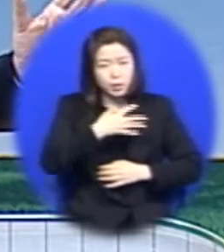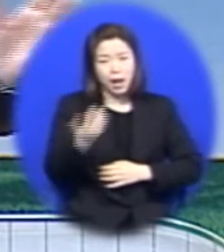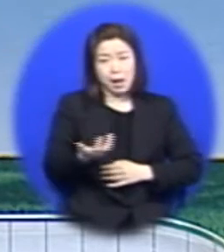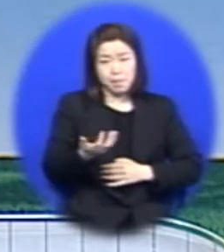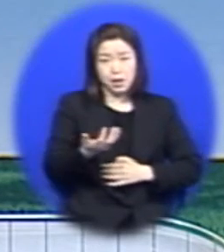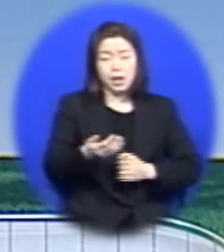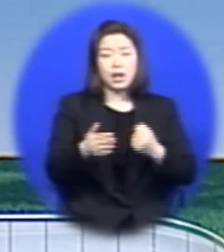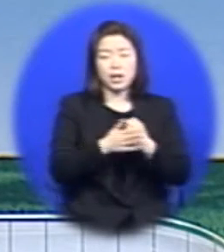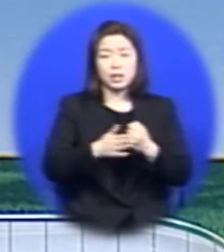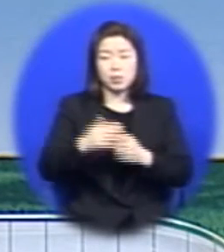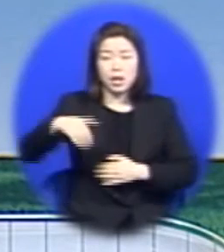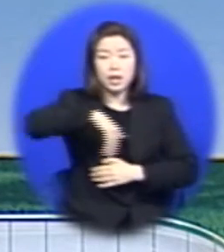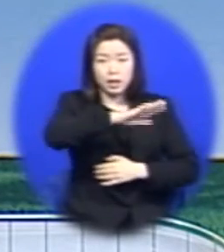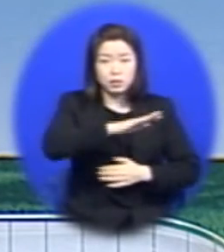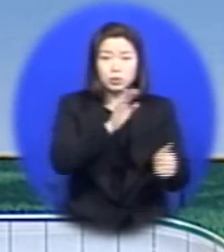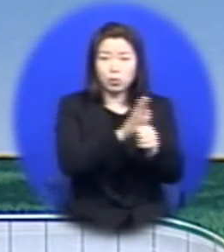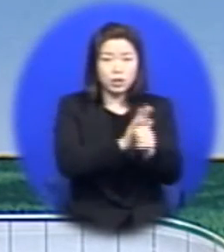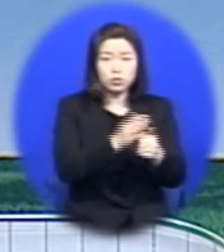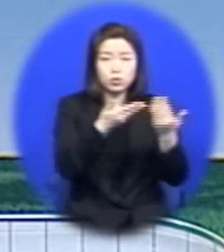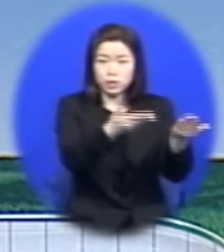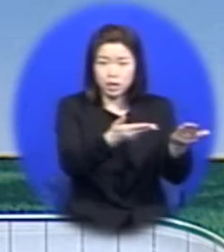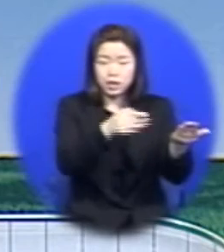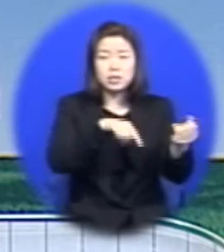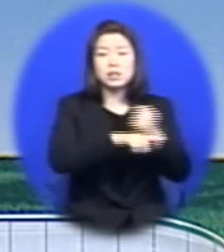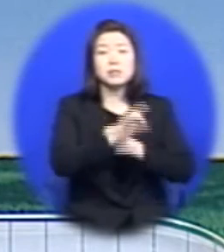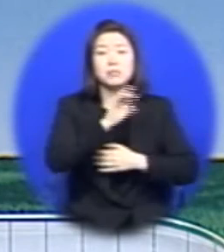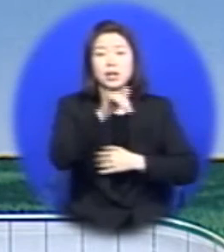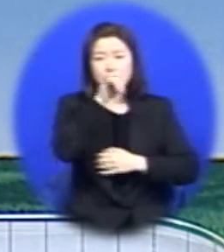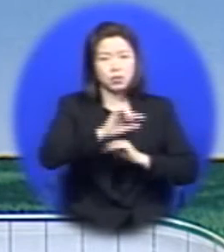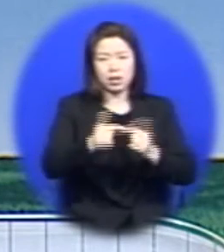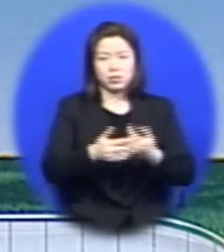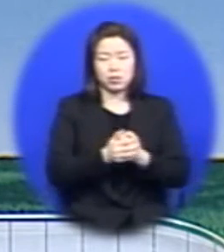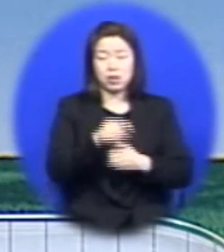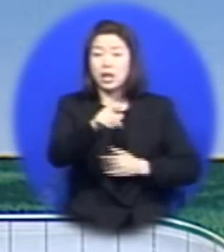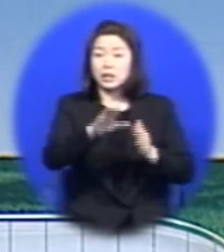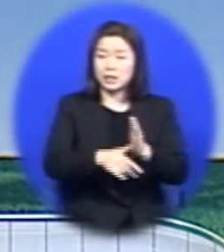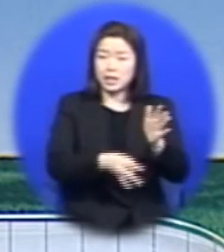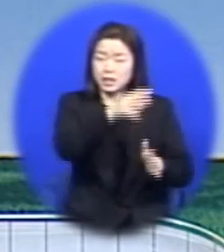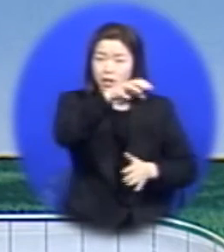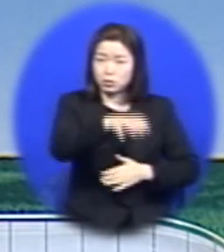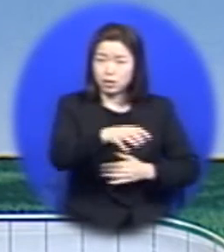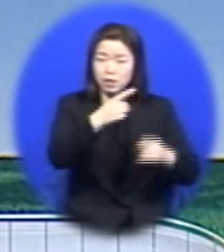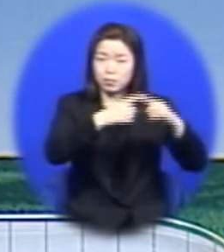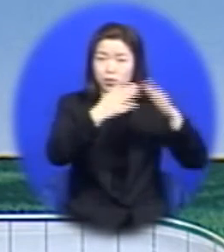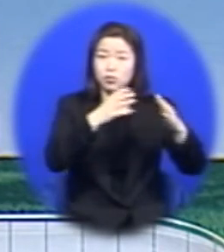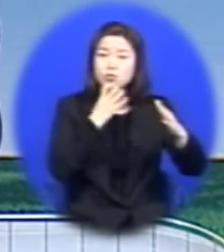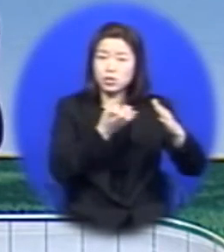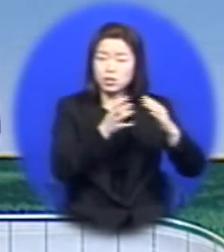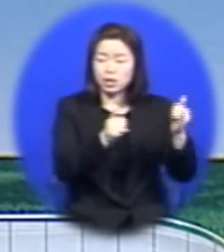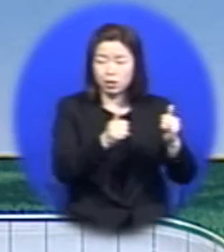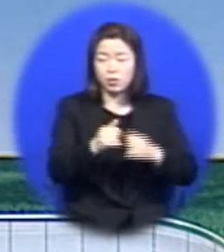도와주자 그런 뜻만 아니었습니다. 그때 당시에 이 예루살렘의 유대인 교인들과